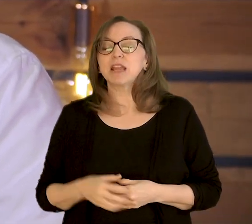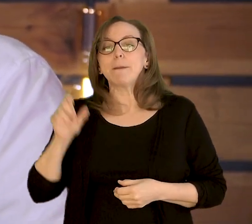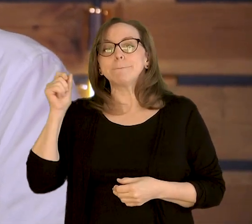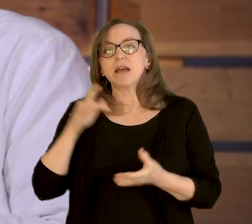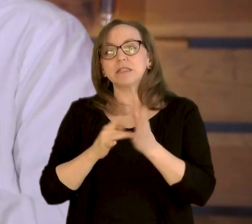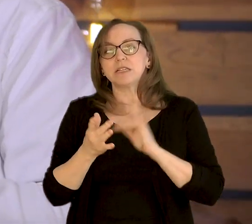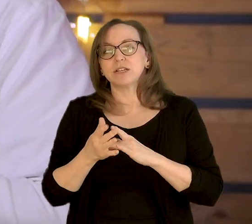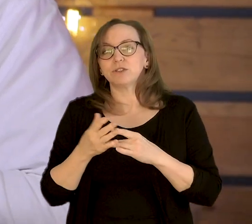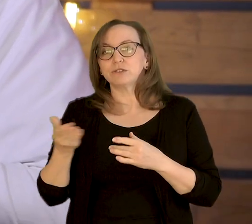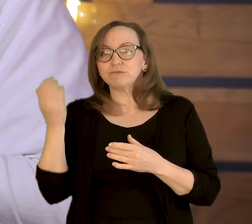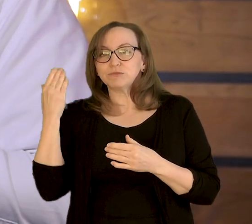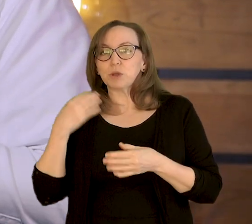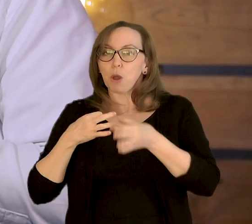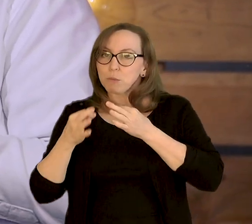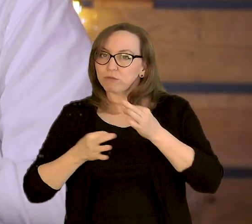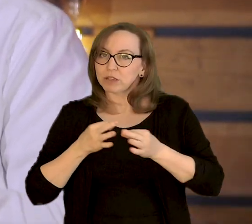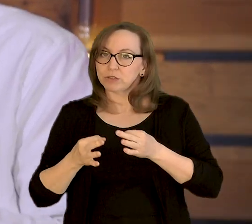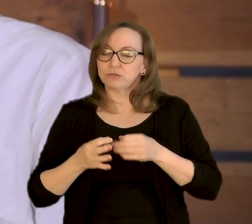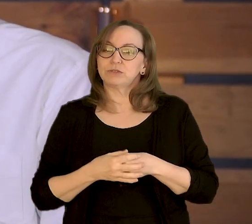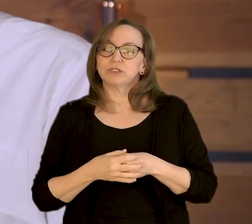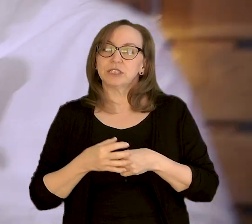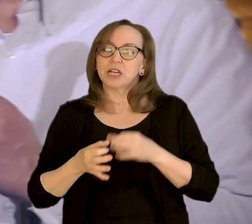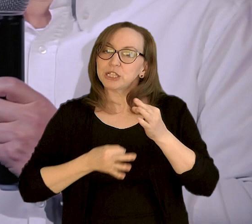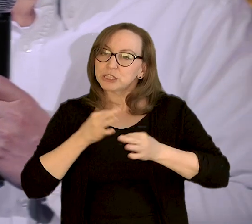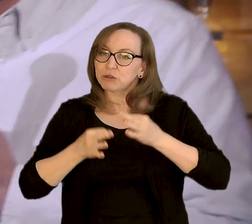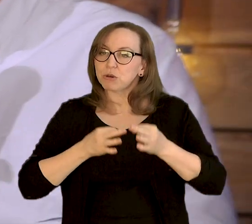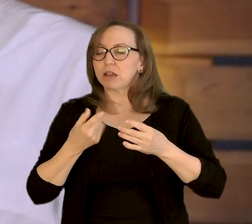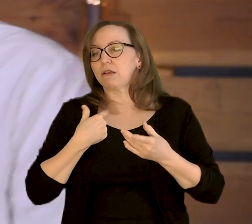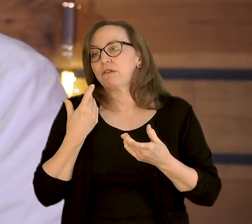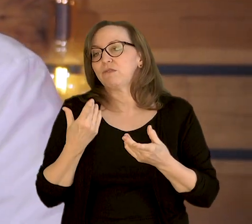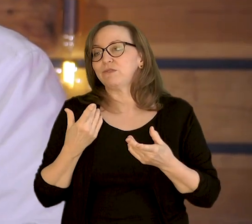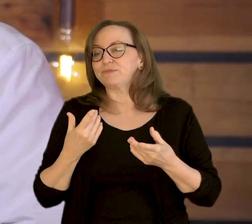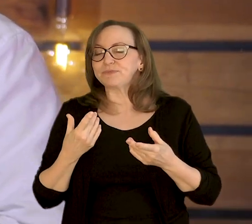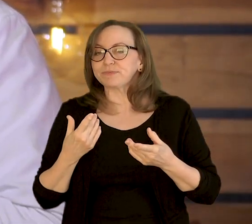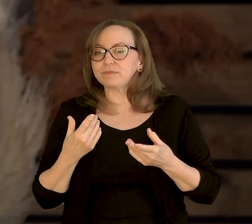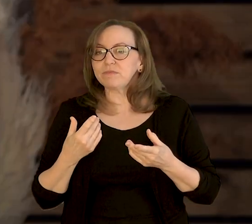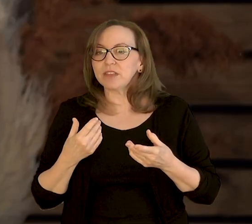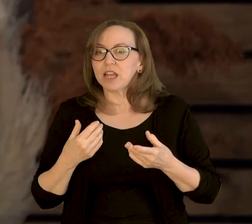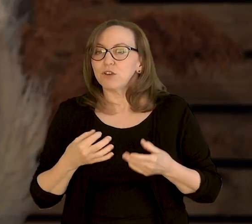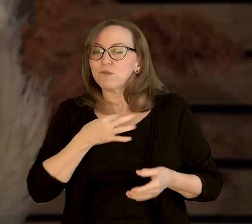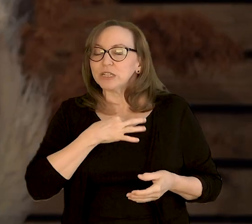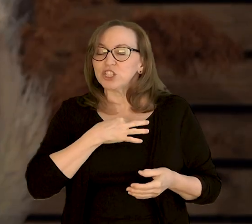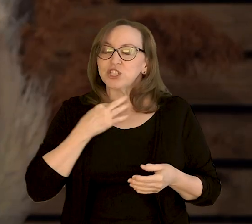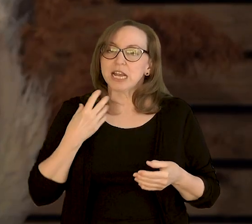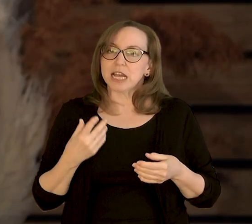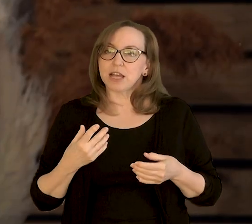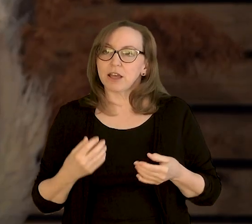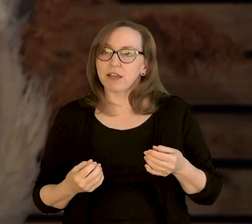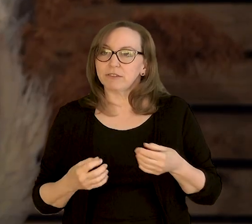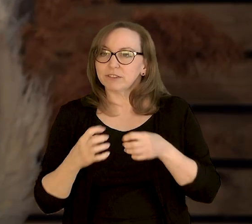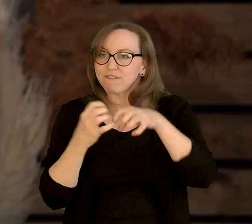opowiedział przypowieść, historię. Historię o właścicielu winnicy, który szukał